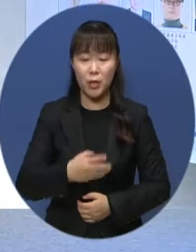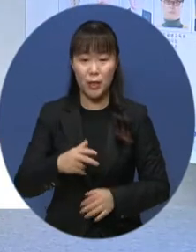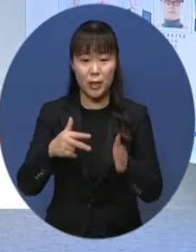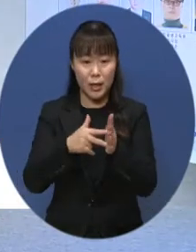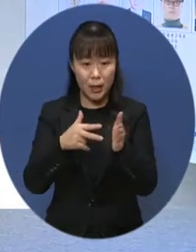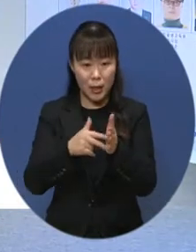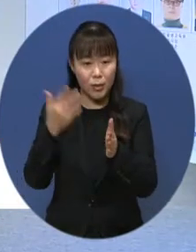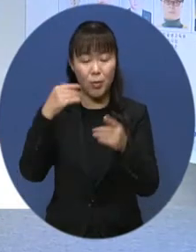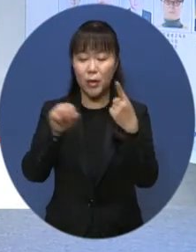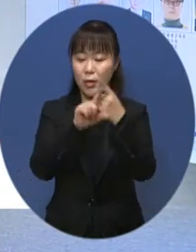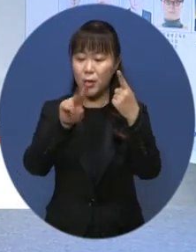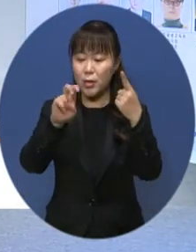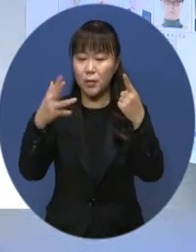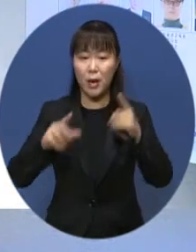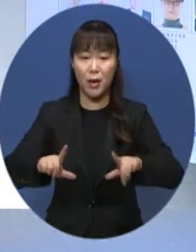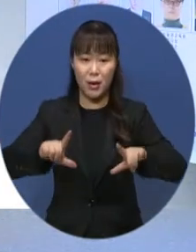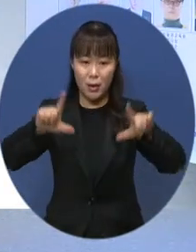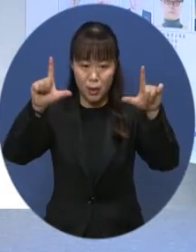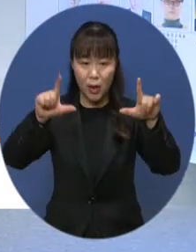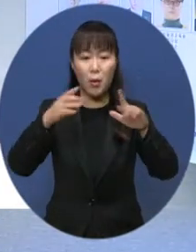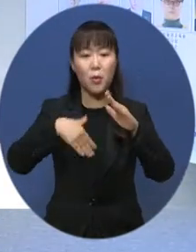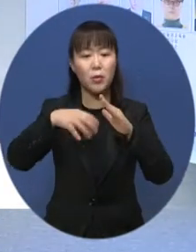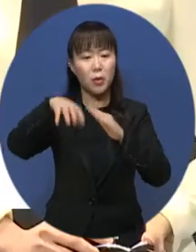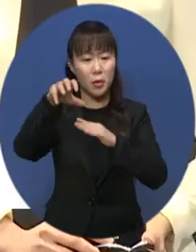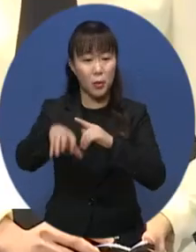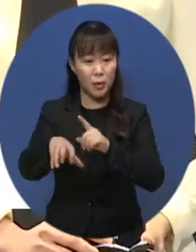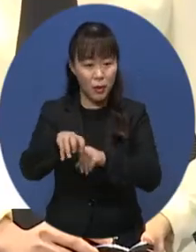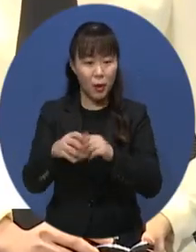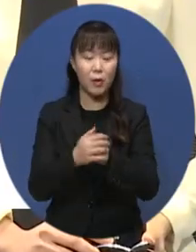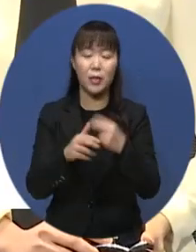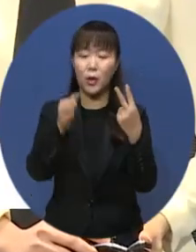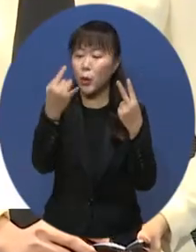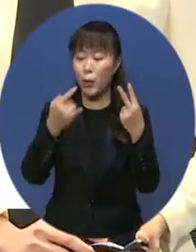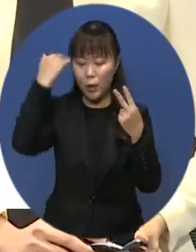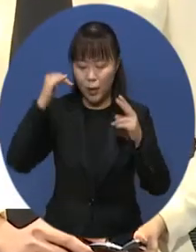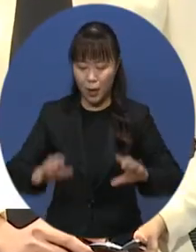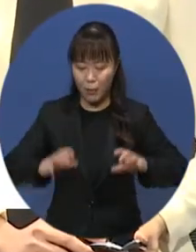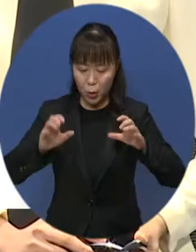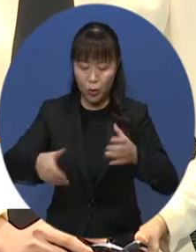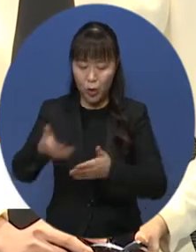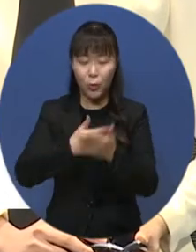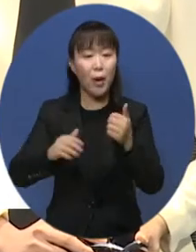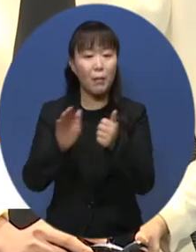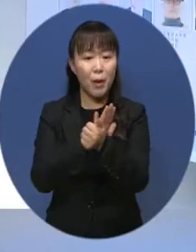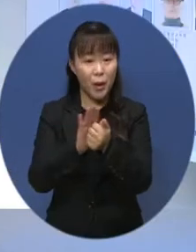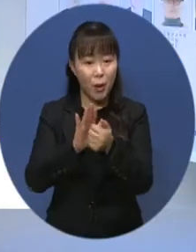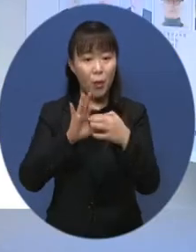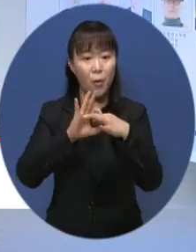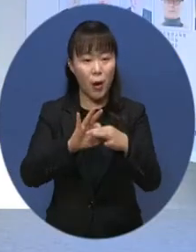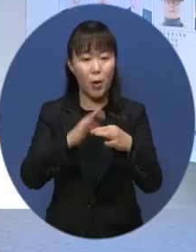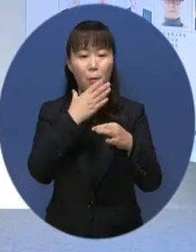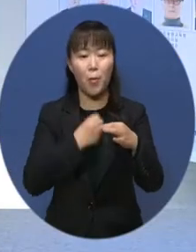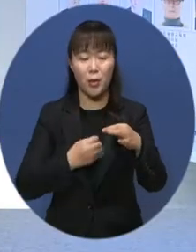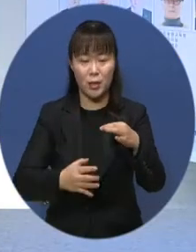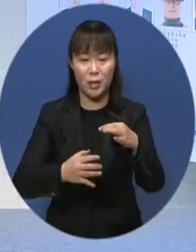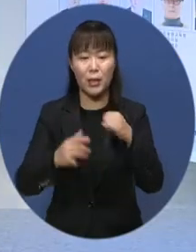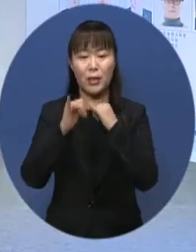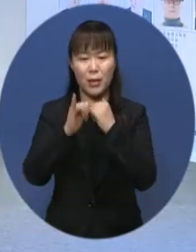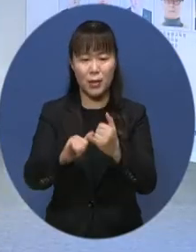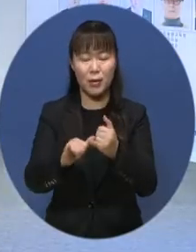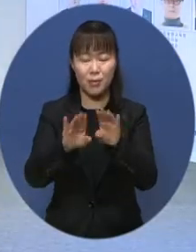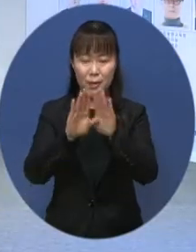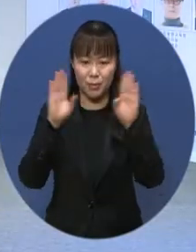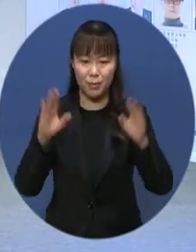1월 28일 보지 tv 공개 스튜디오에서 제 2 회 대한민국 나눔과 배려 복지 대상 을 개최했습니다